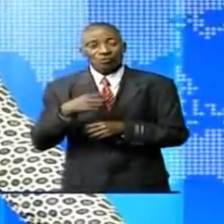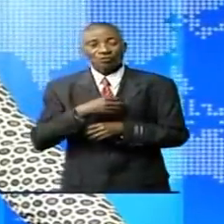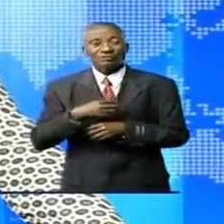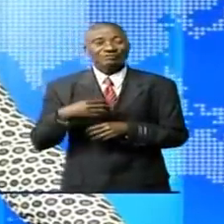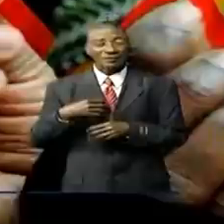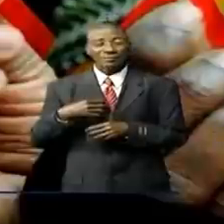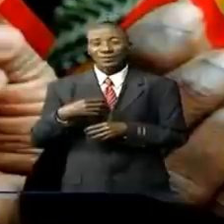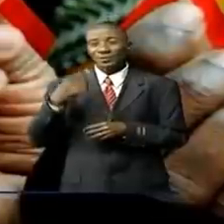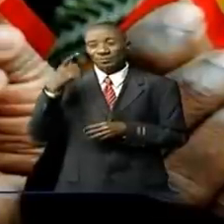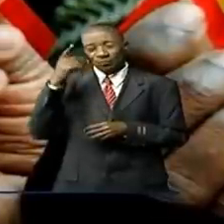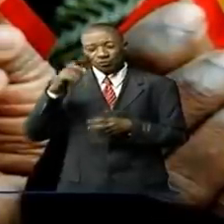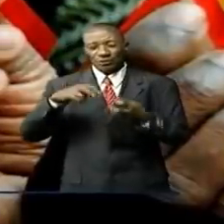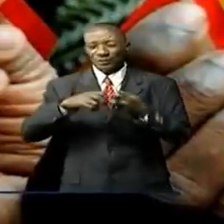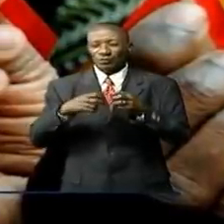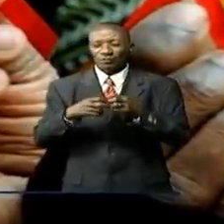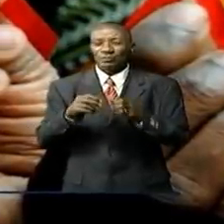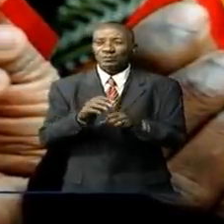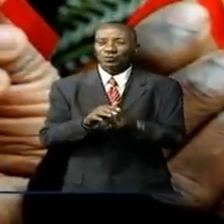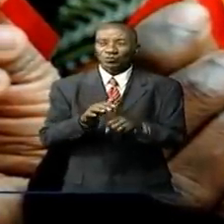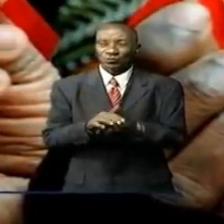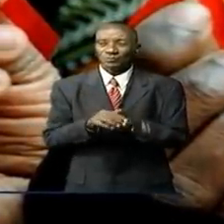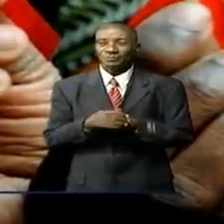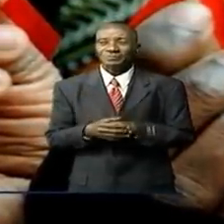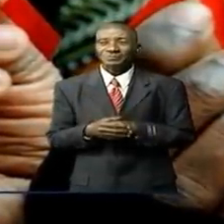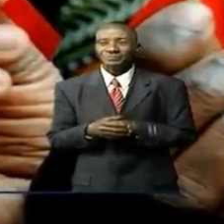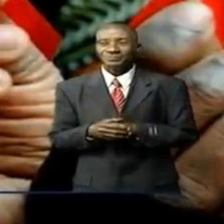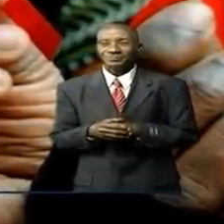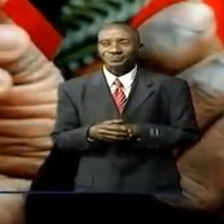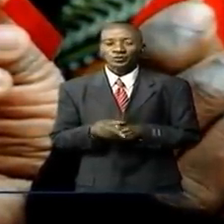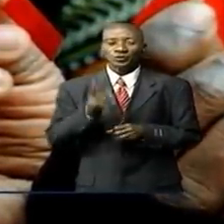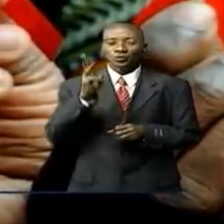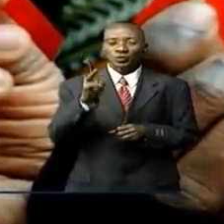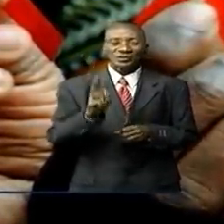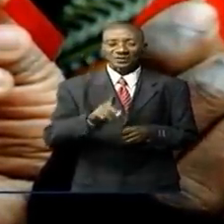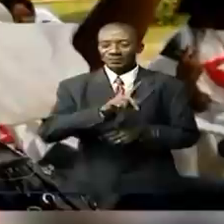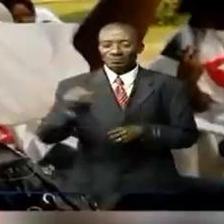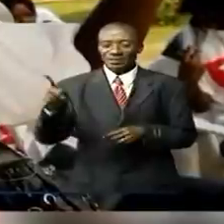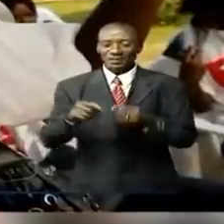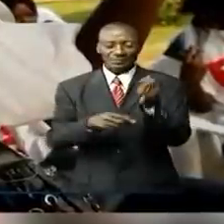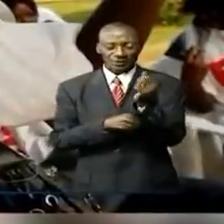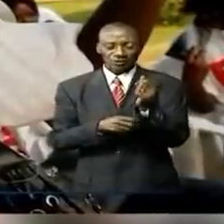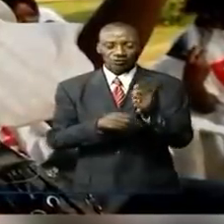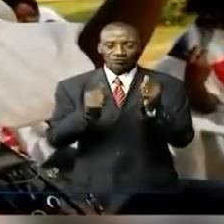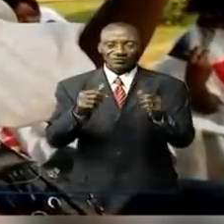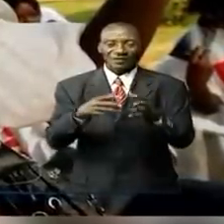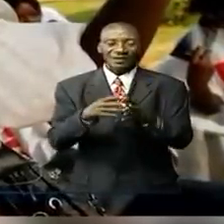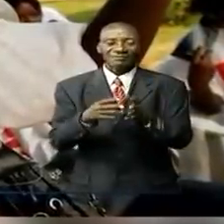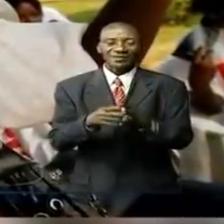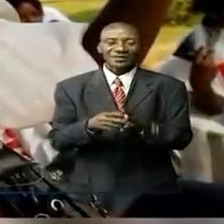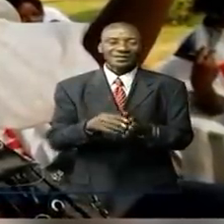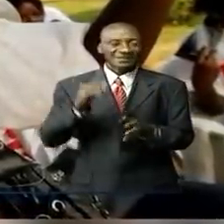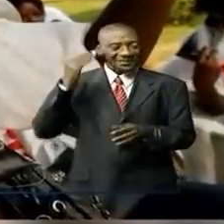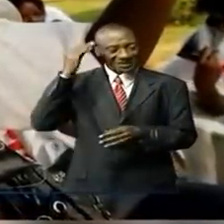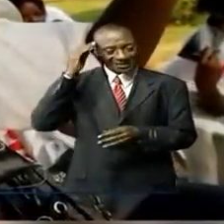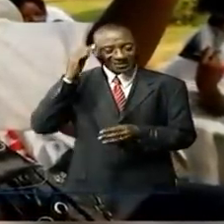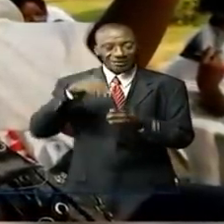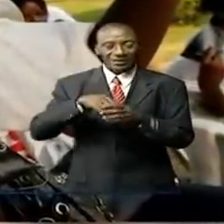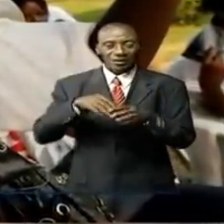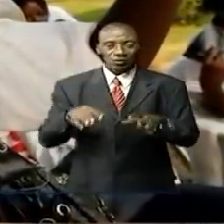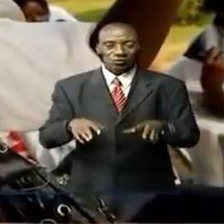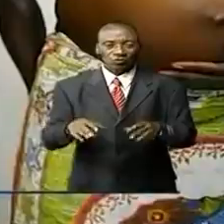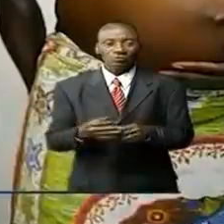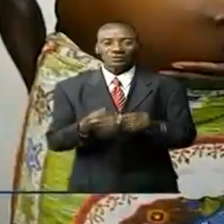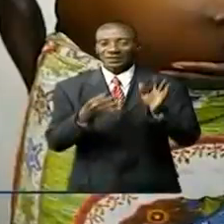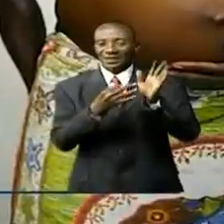VIH-Sida. Plus de 300 000 personnes vivant avec les VIH en RDC sont des femmes. Plus de 80% des